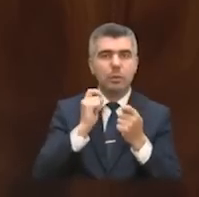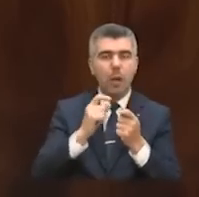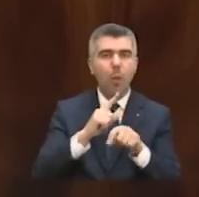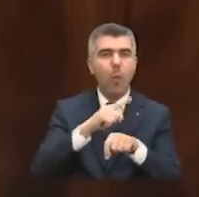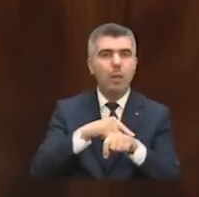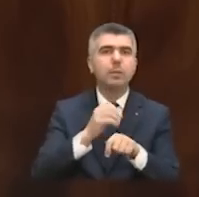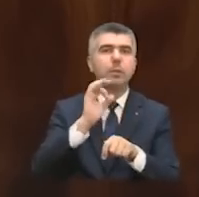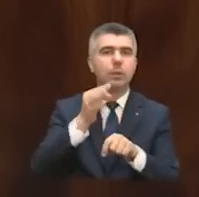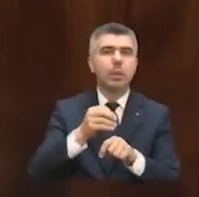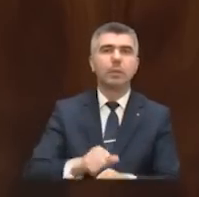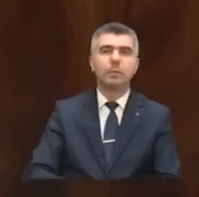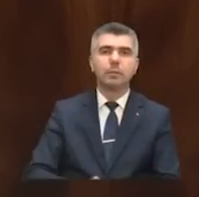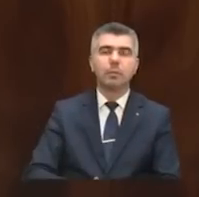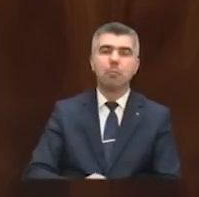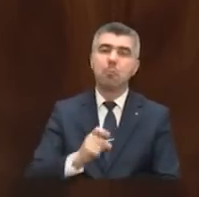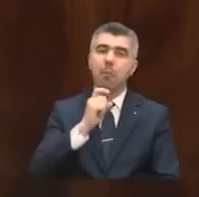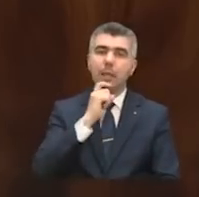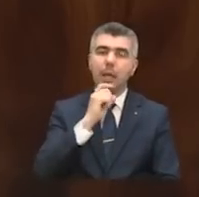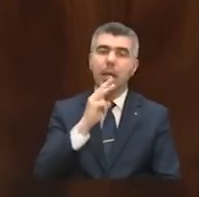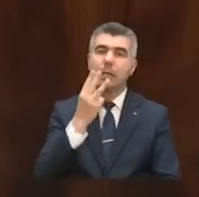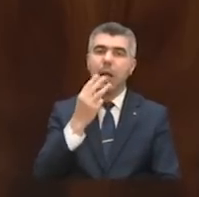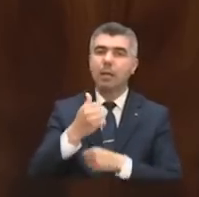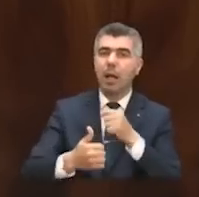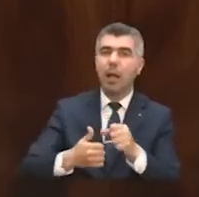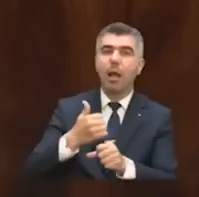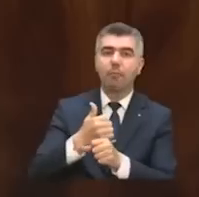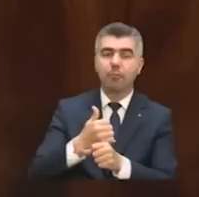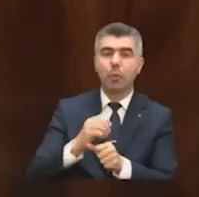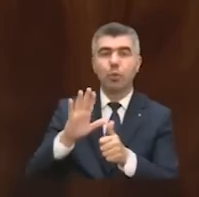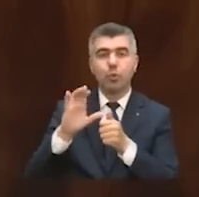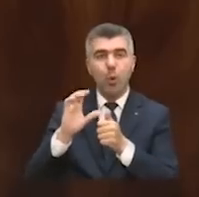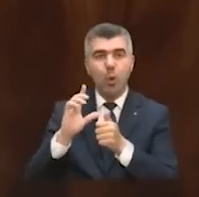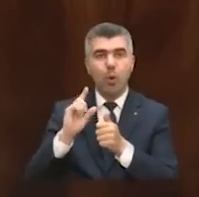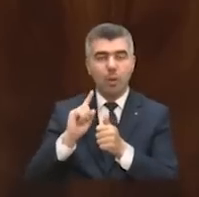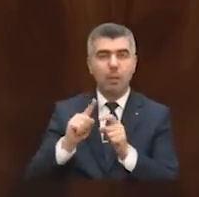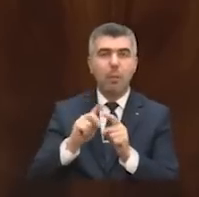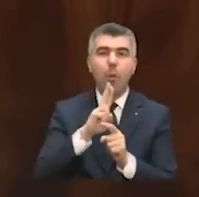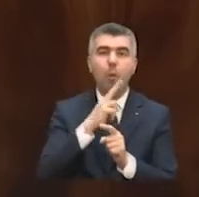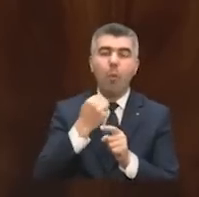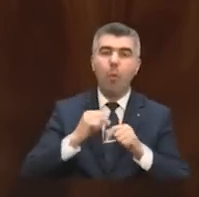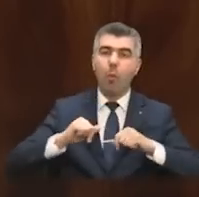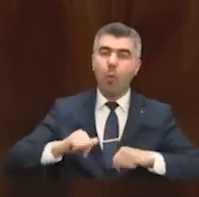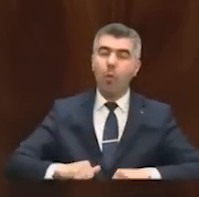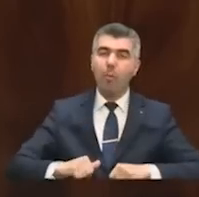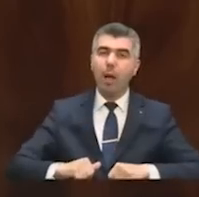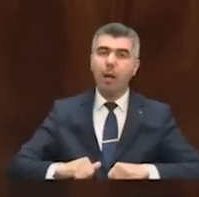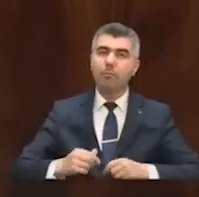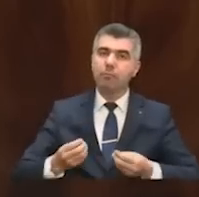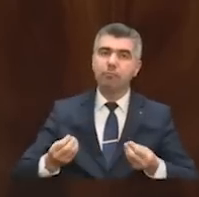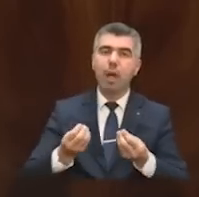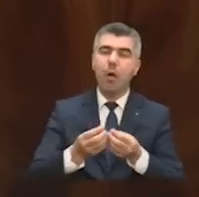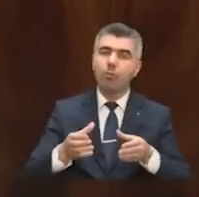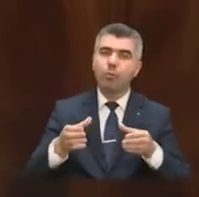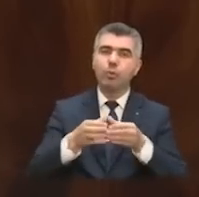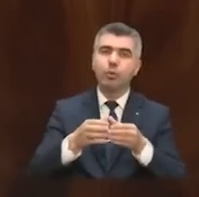واخا باقى 3 سنين ونص، ولكن السيد الوزير والحكومه يعني جمعاء ان